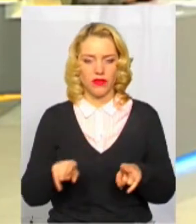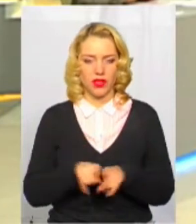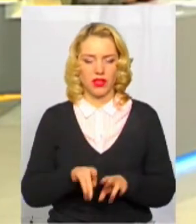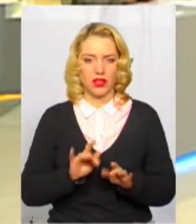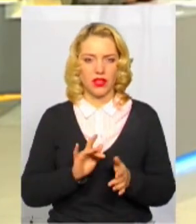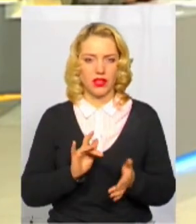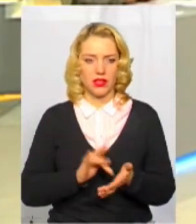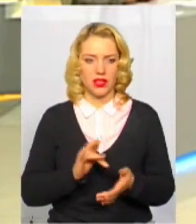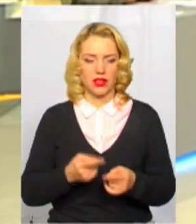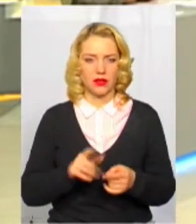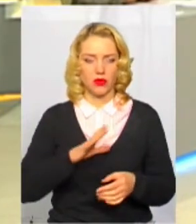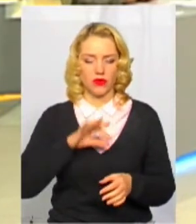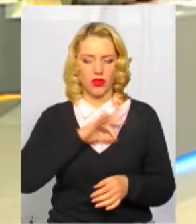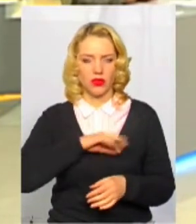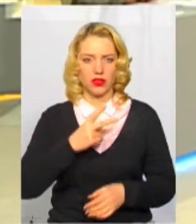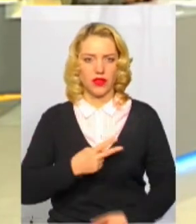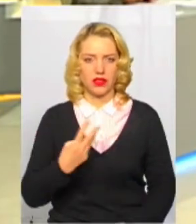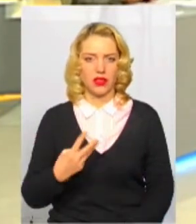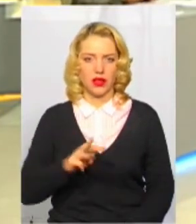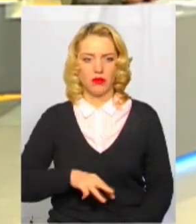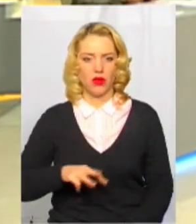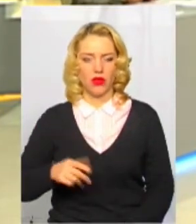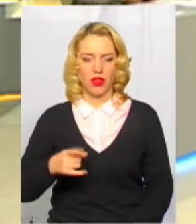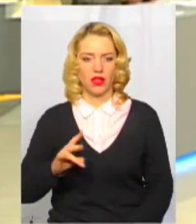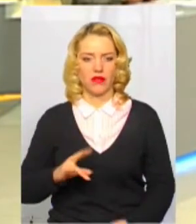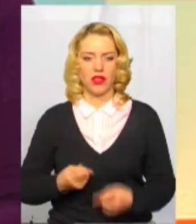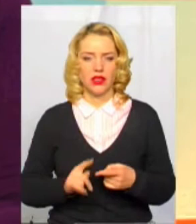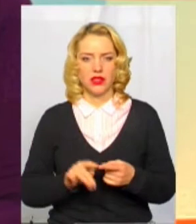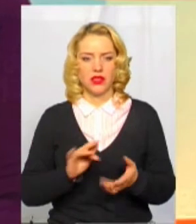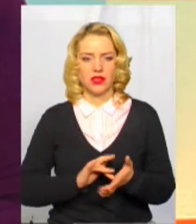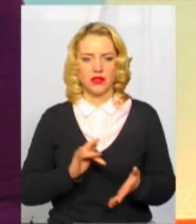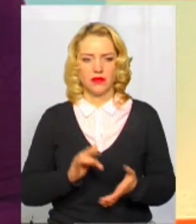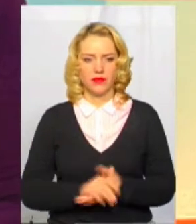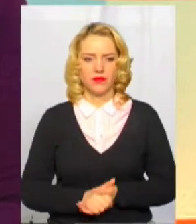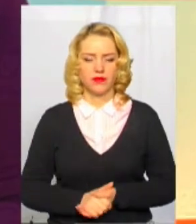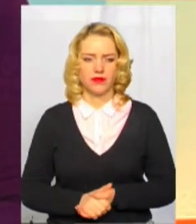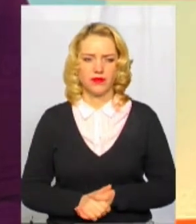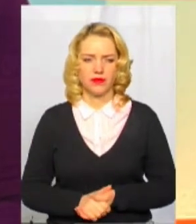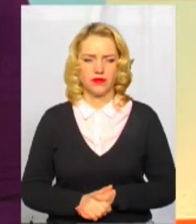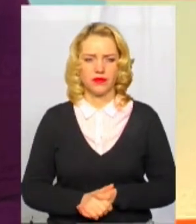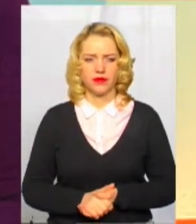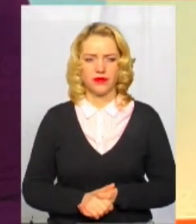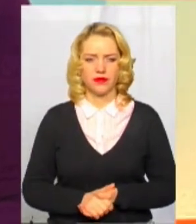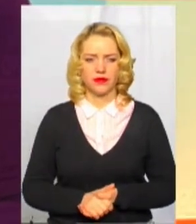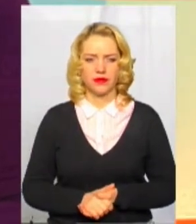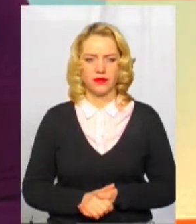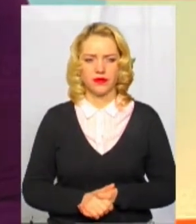Це було використано 23 мільйони гривень. А ці центри мають бути на території області?